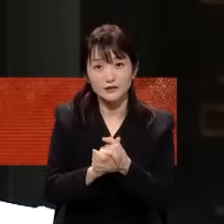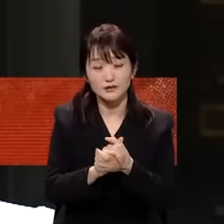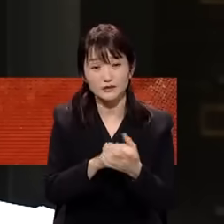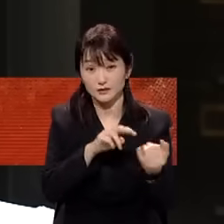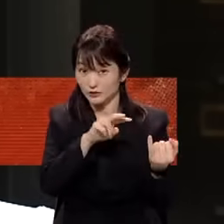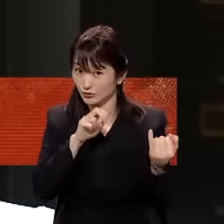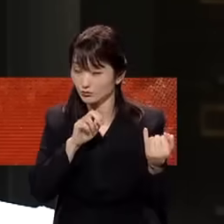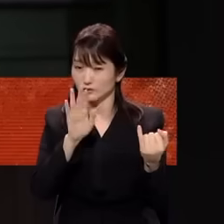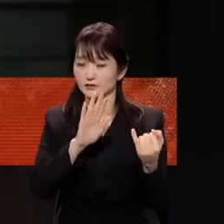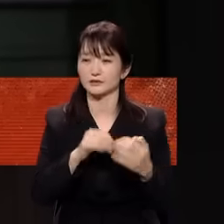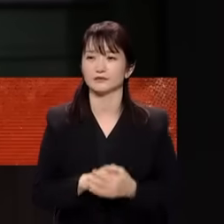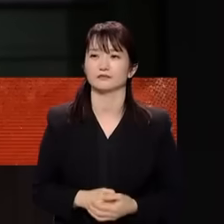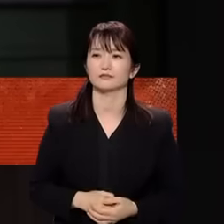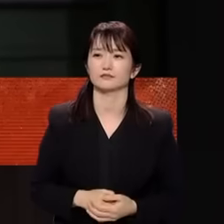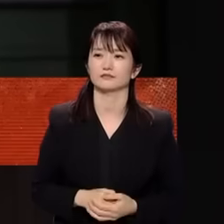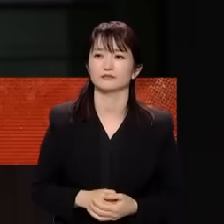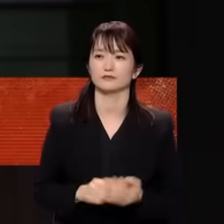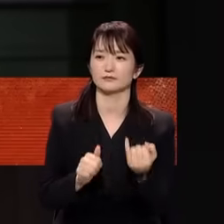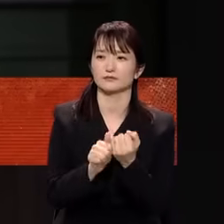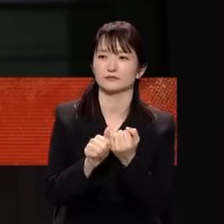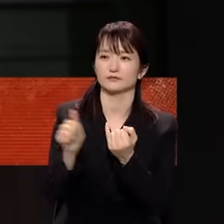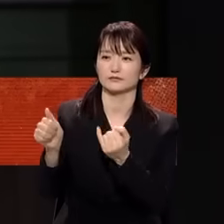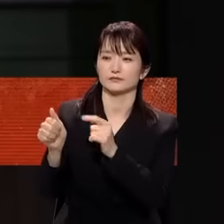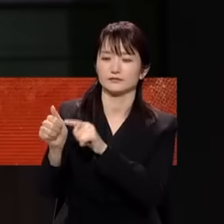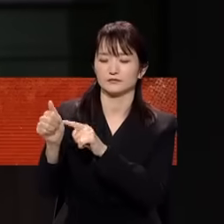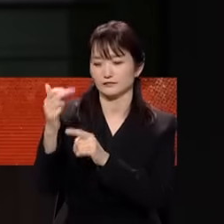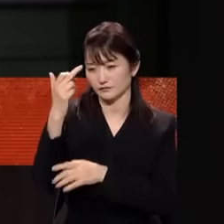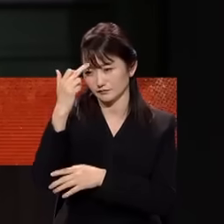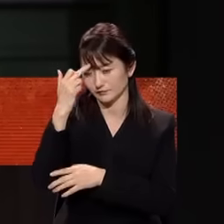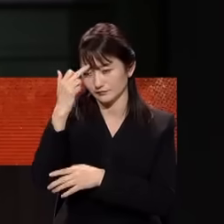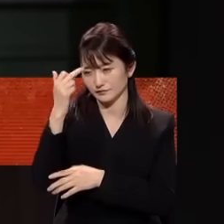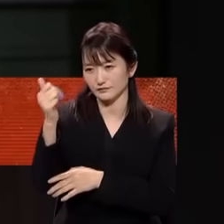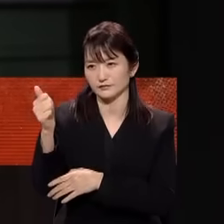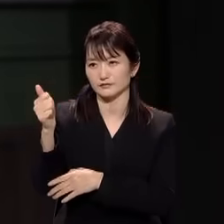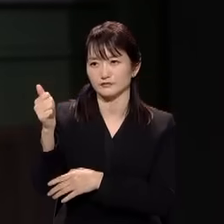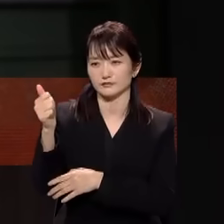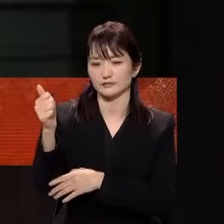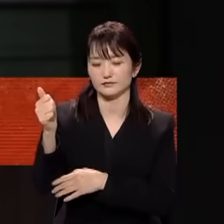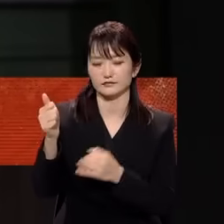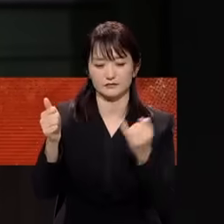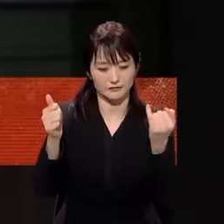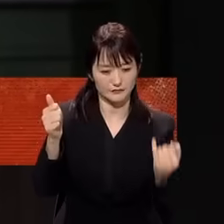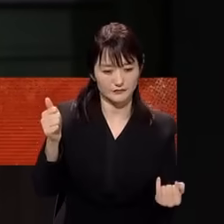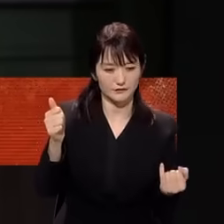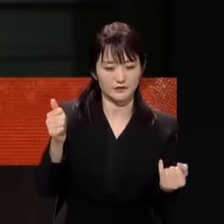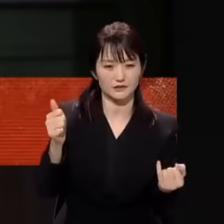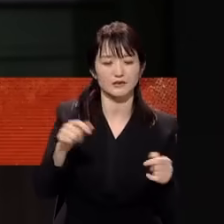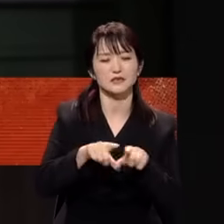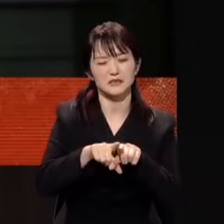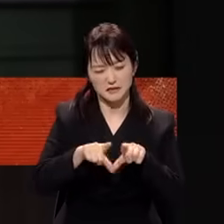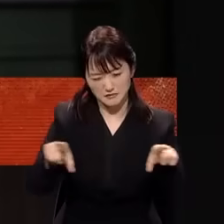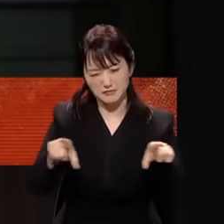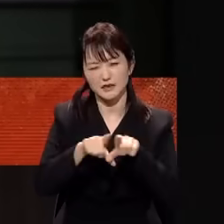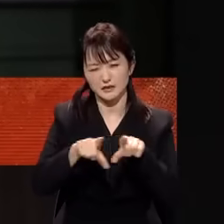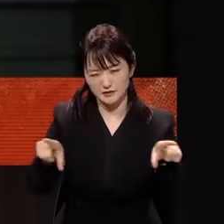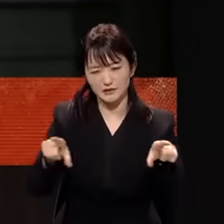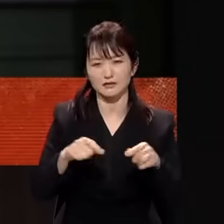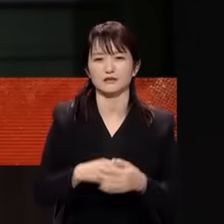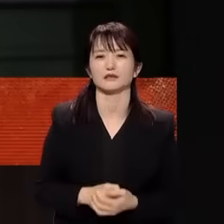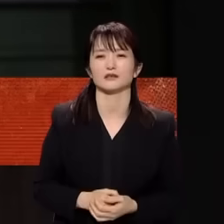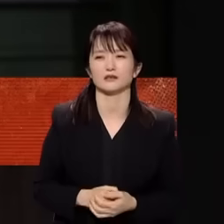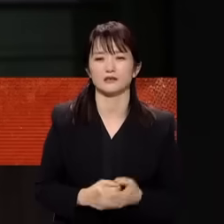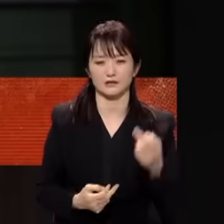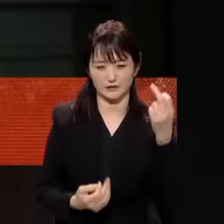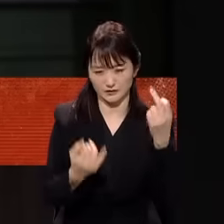아닙니다. 이 사연자의 30대 남편 최 씨는 여동생과 전형적인 K남매와 똑같다고 합니다. 여동생과 생일에만 연락을